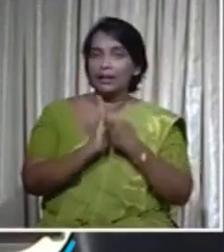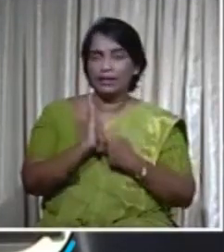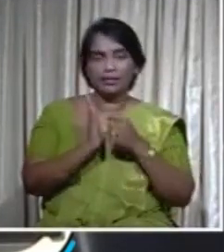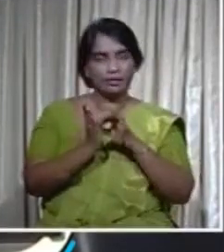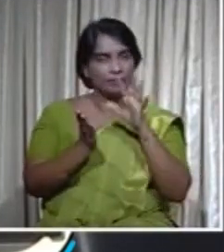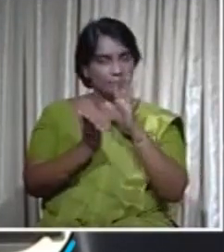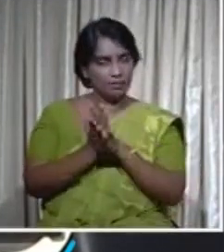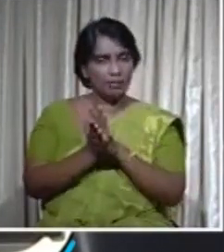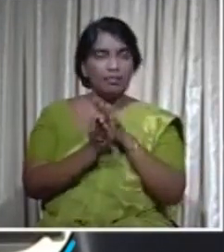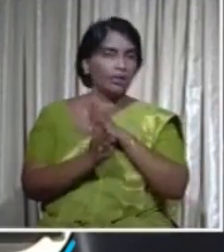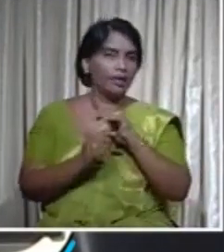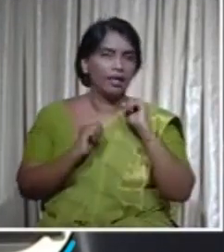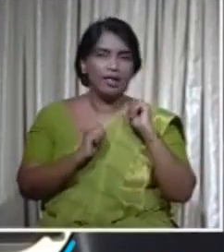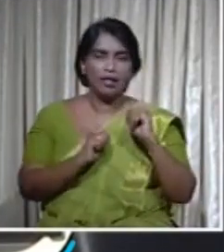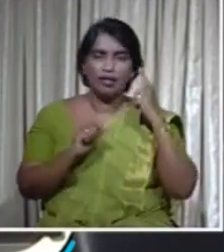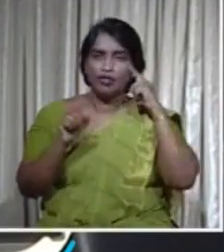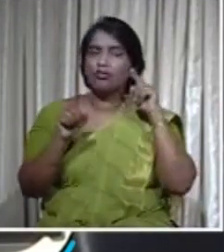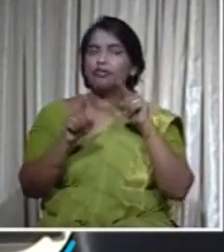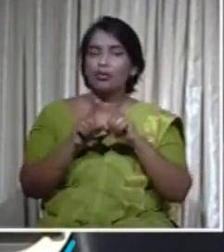केमूं